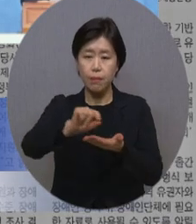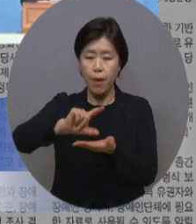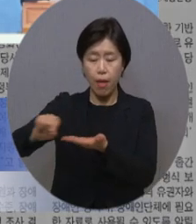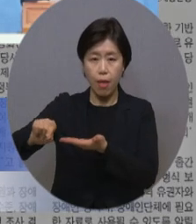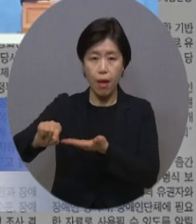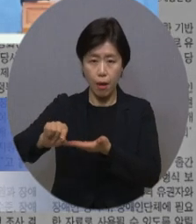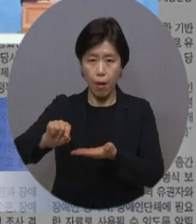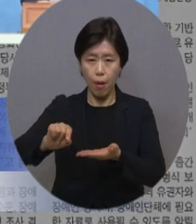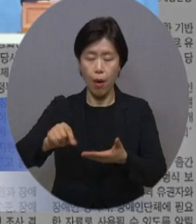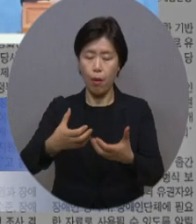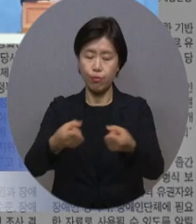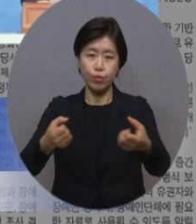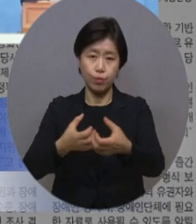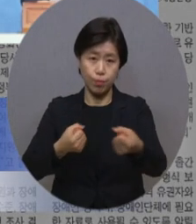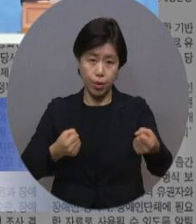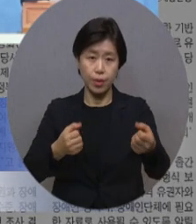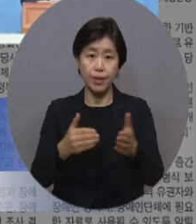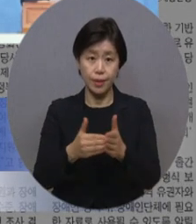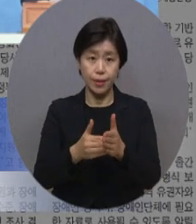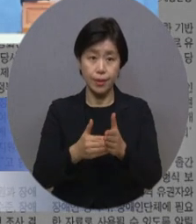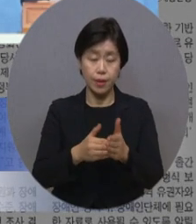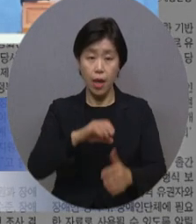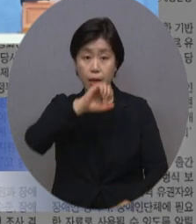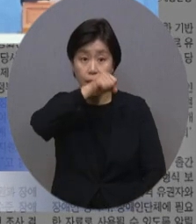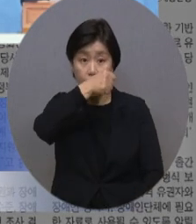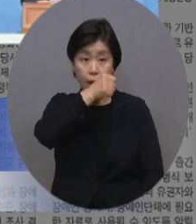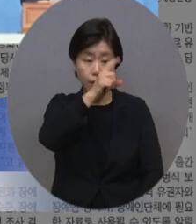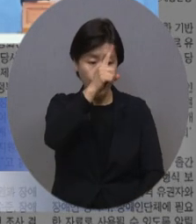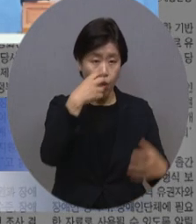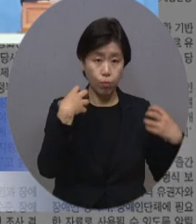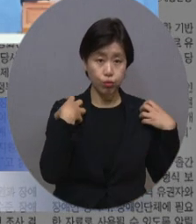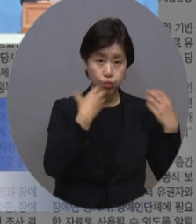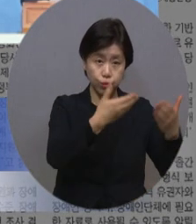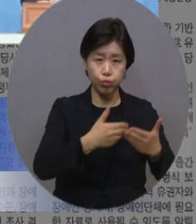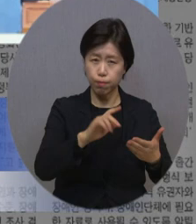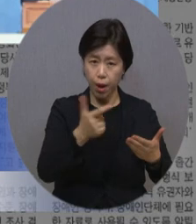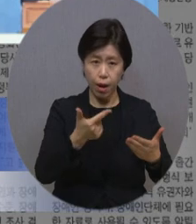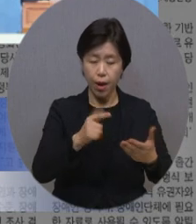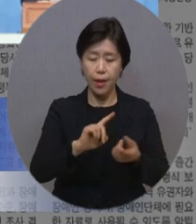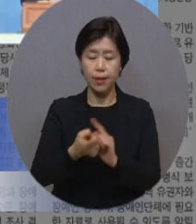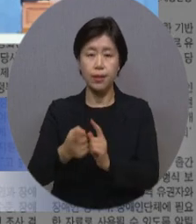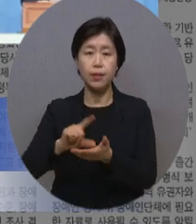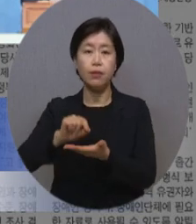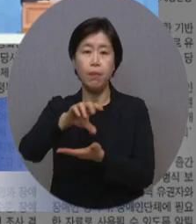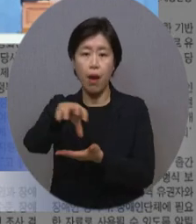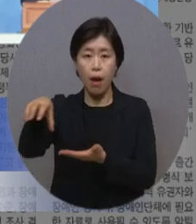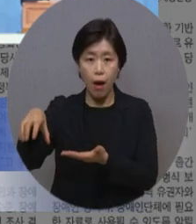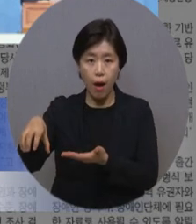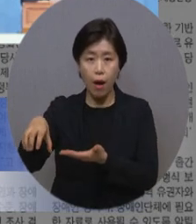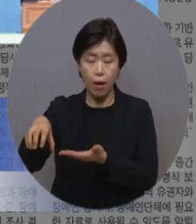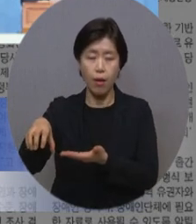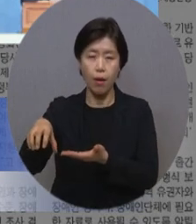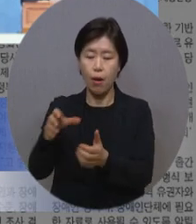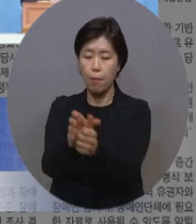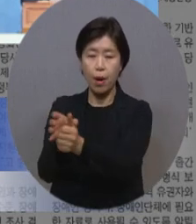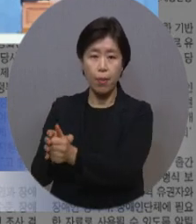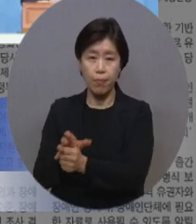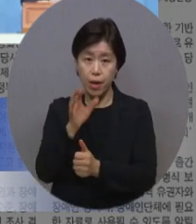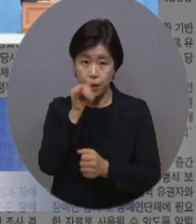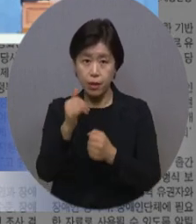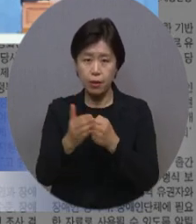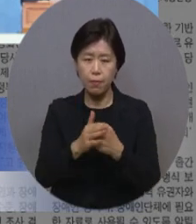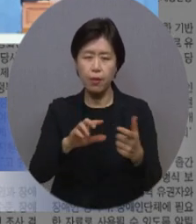이후 복지예산이 중앙정부에서 지자체로 이관되면서 지역간 재정 격차로 인한 여러